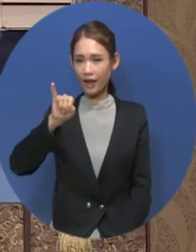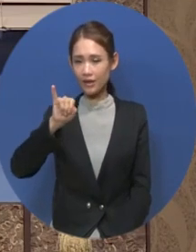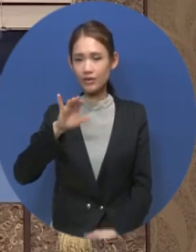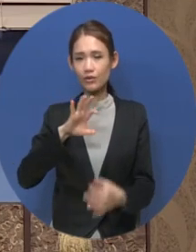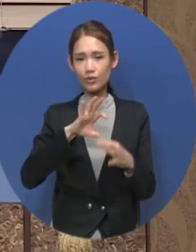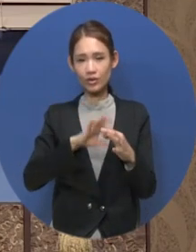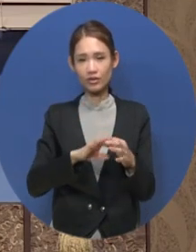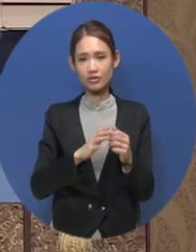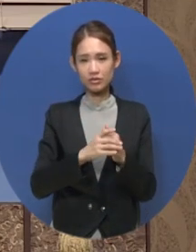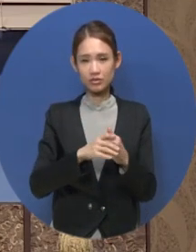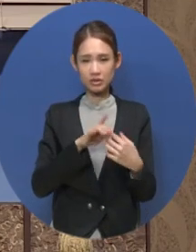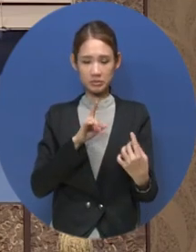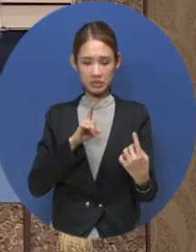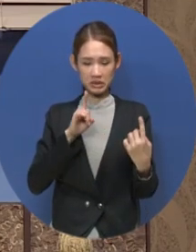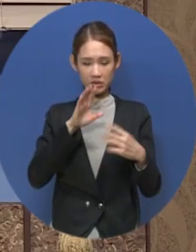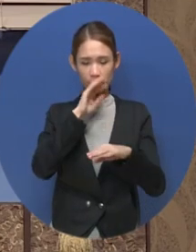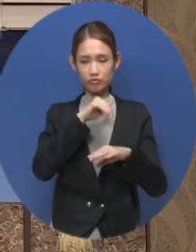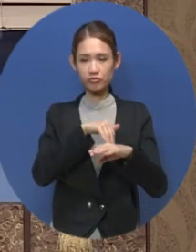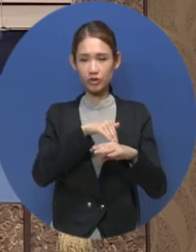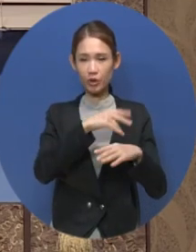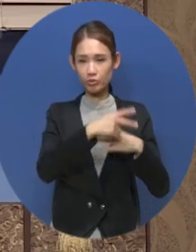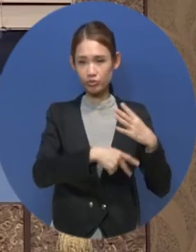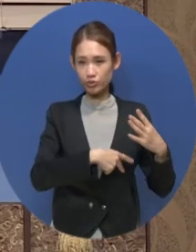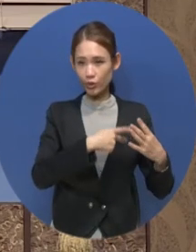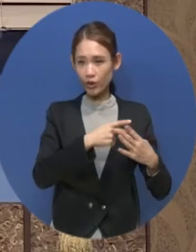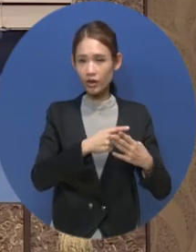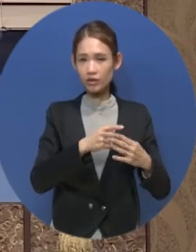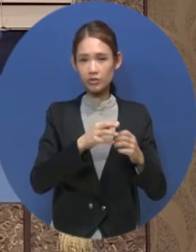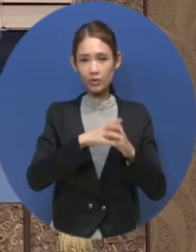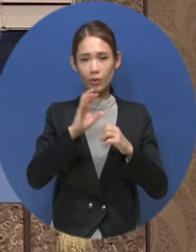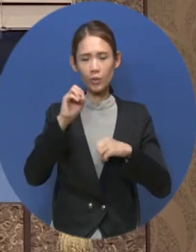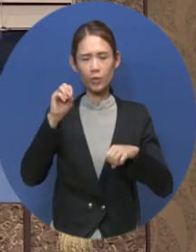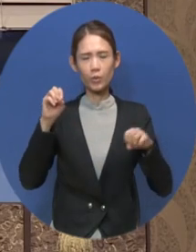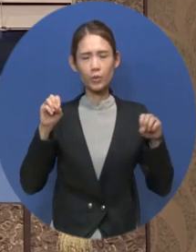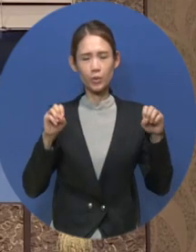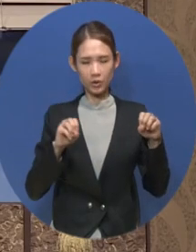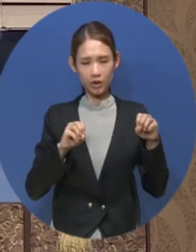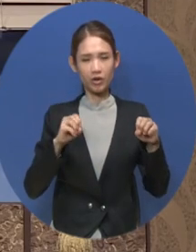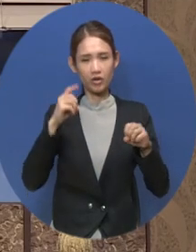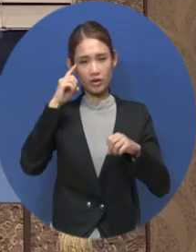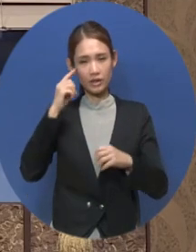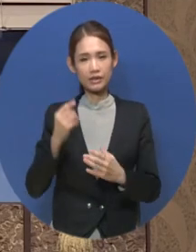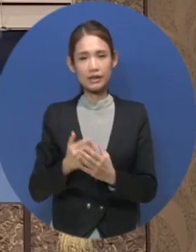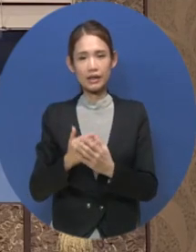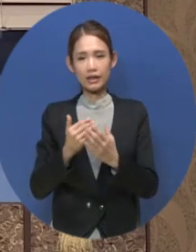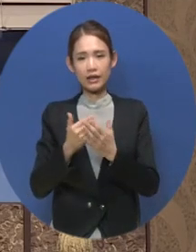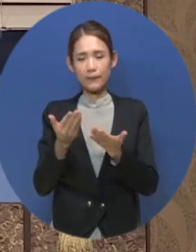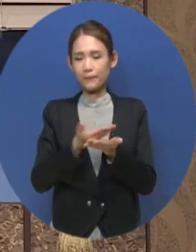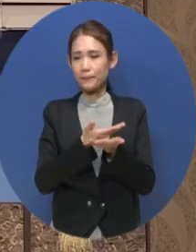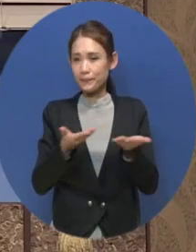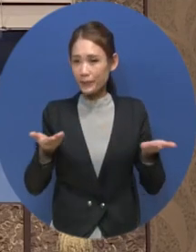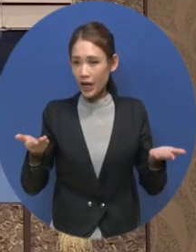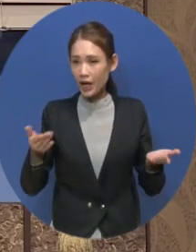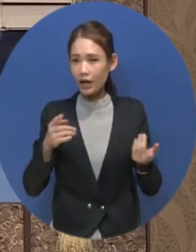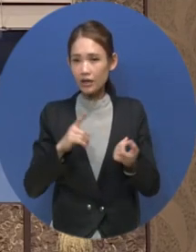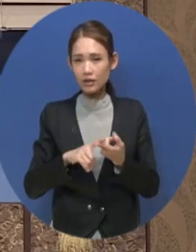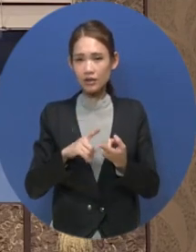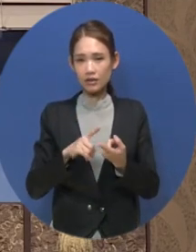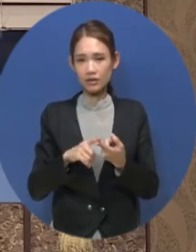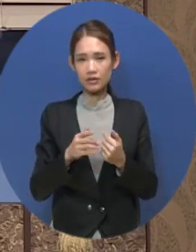또는 비대면 훈련 프로그램이라든지 이런 아. 부분들이 또 오히려 또 저희가 개발하고 보급하는 이런